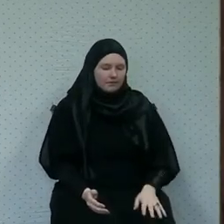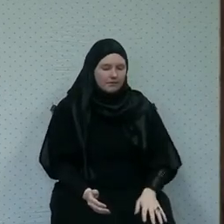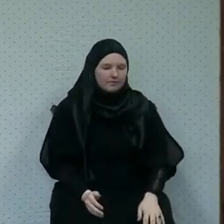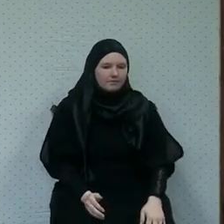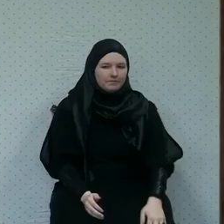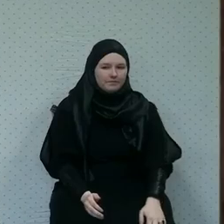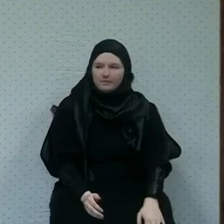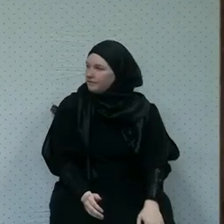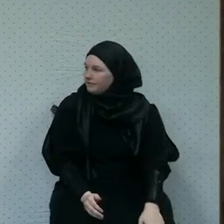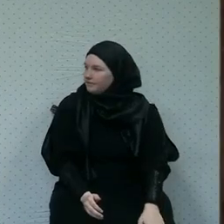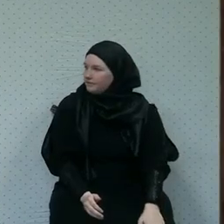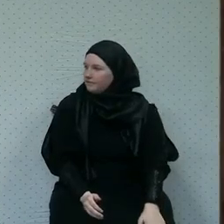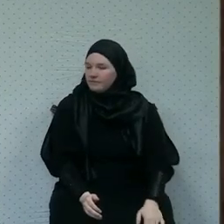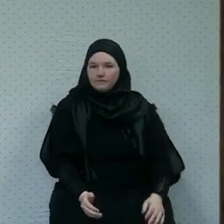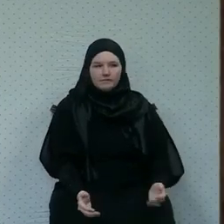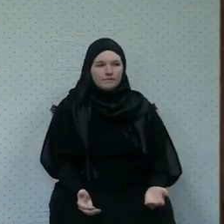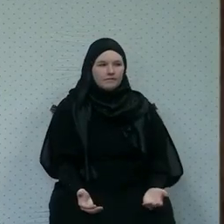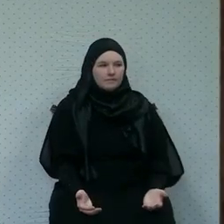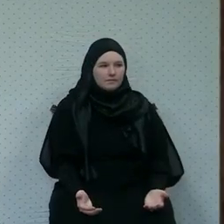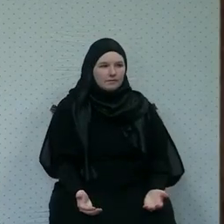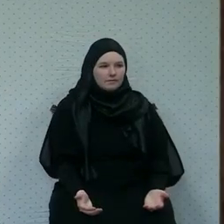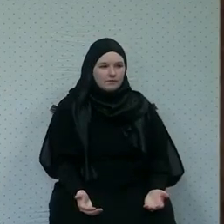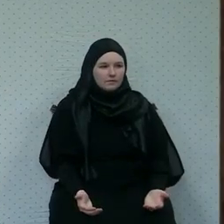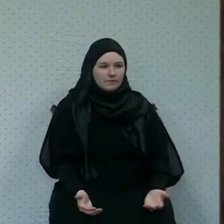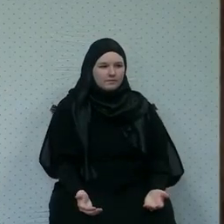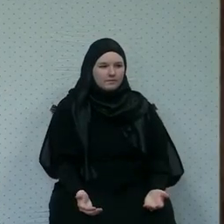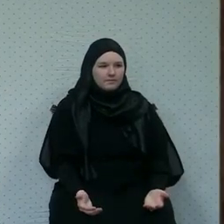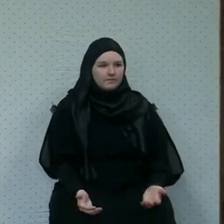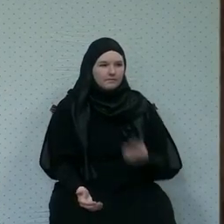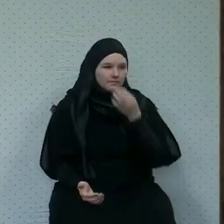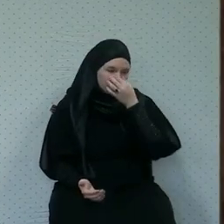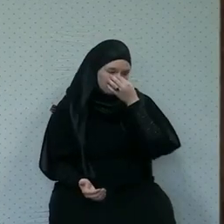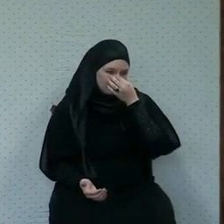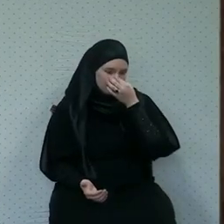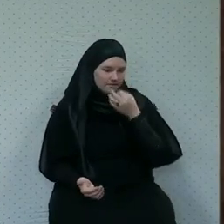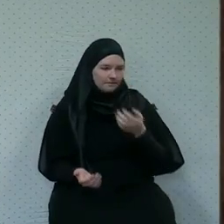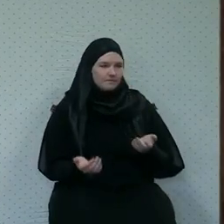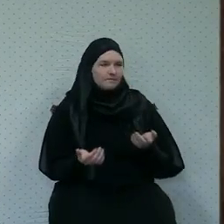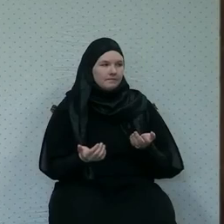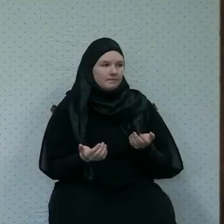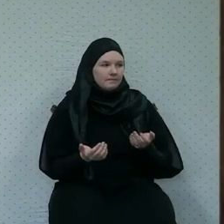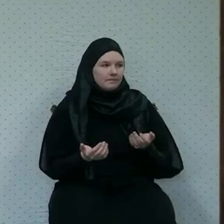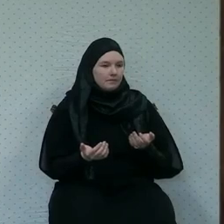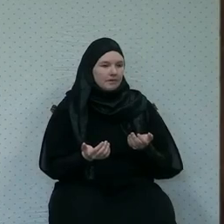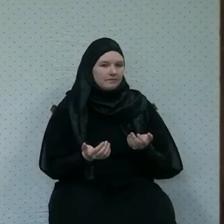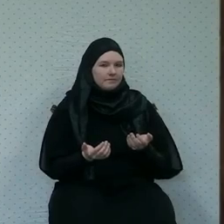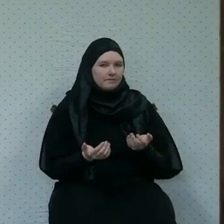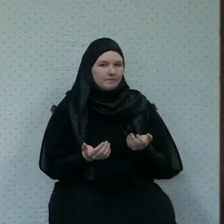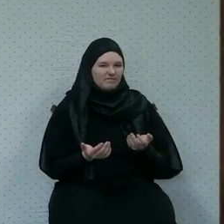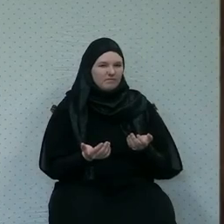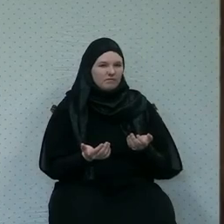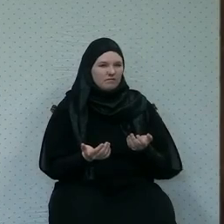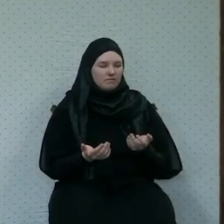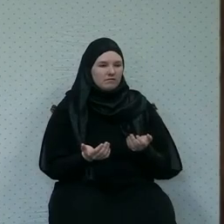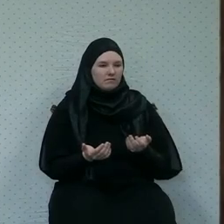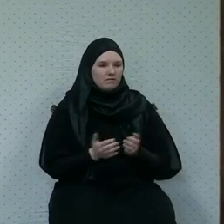معصيتك، ومن طاعتك ما تبلغنا به جنتك، ومن اليقين ما تهون به علينا مصائب الدنيا.